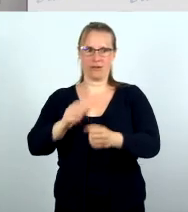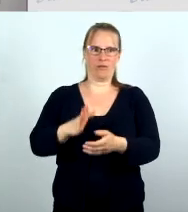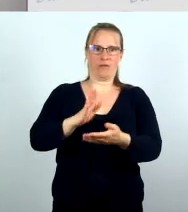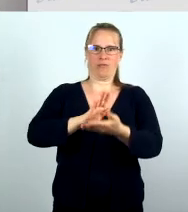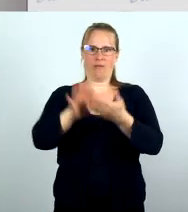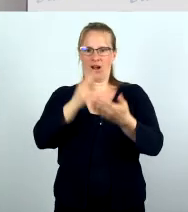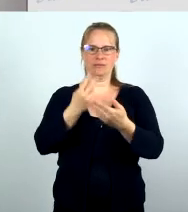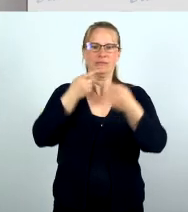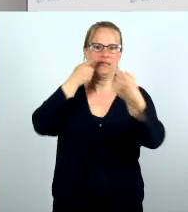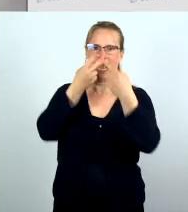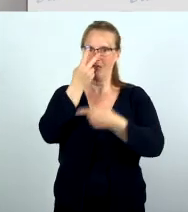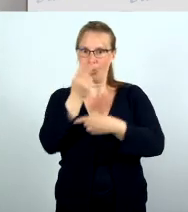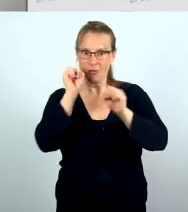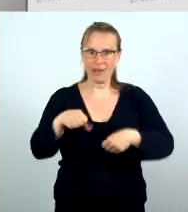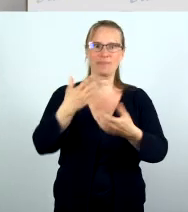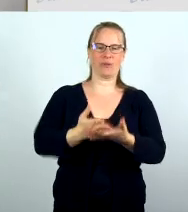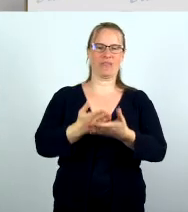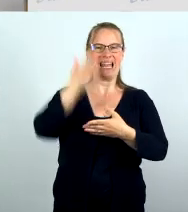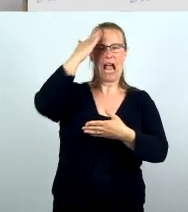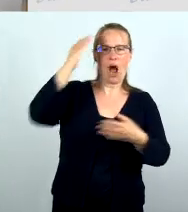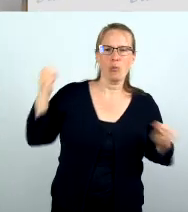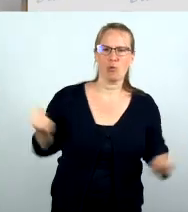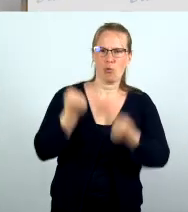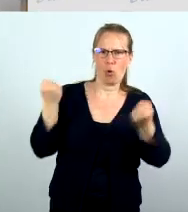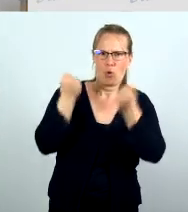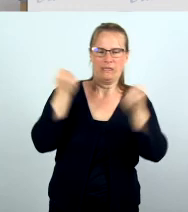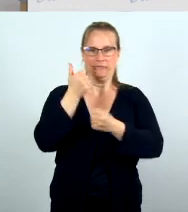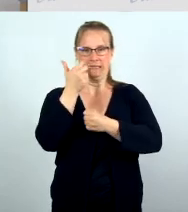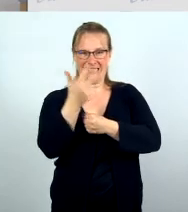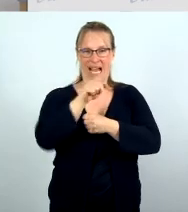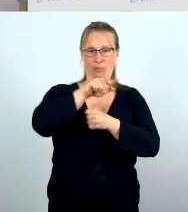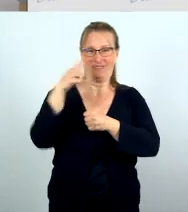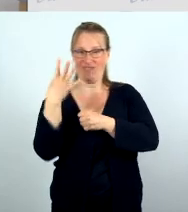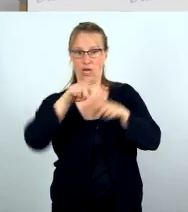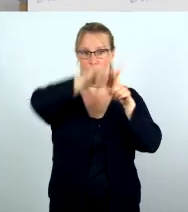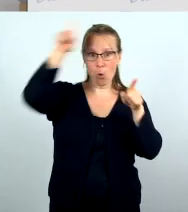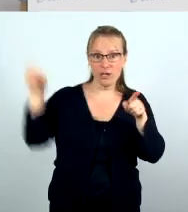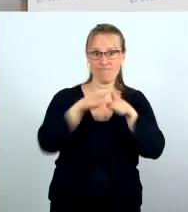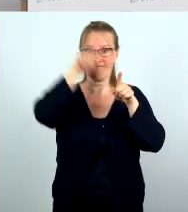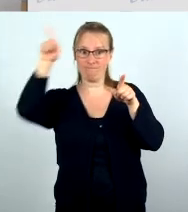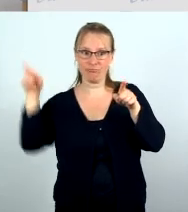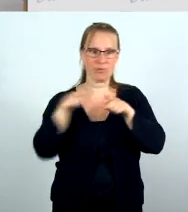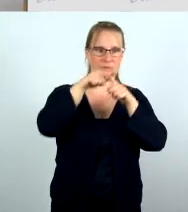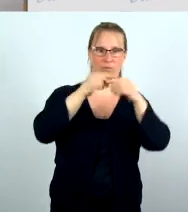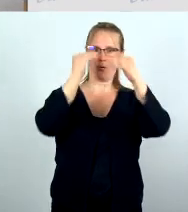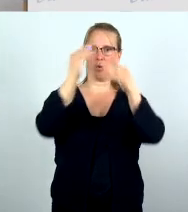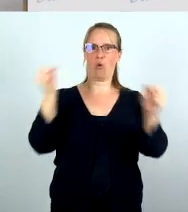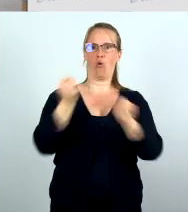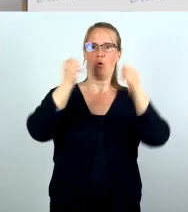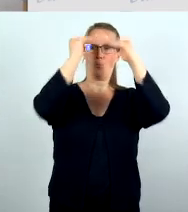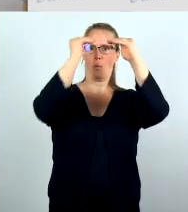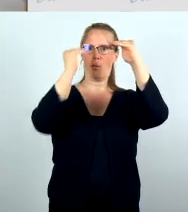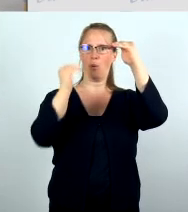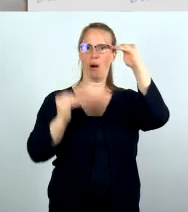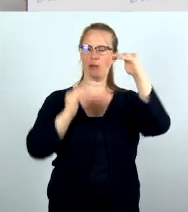Wie ihr hier schon seht, in dem Haupt-Workout erraten euch drei bis vier Runden mit den folgenden Übungen, die wir als Leiter aufgebaut